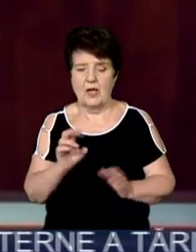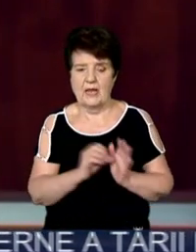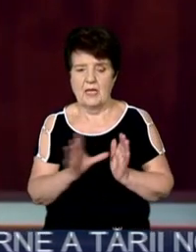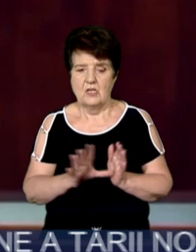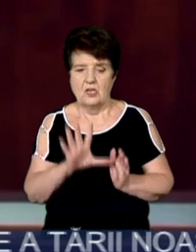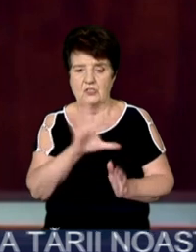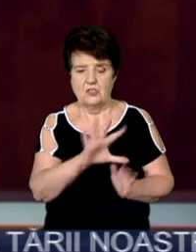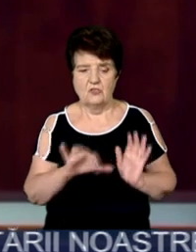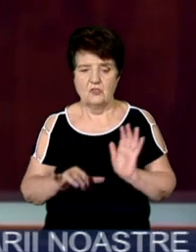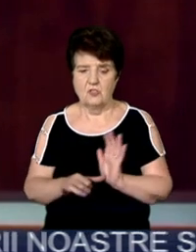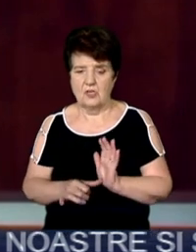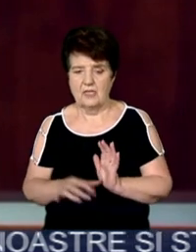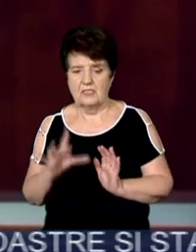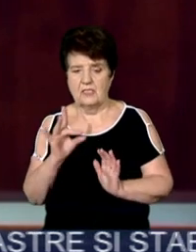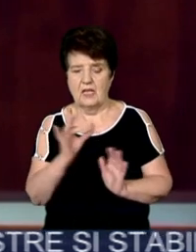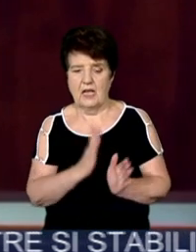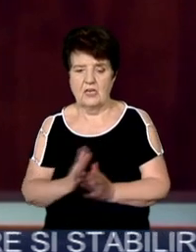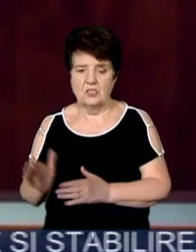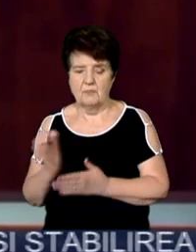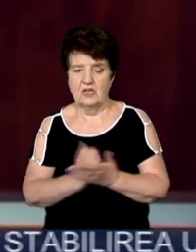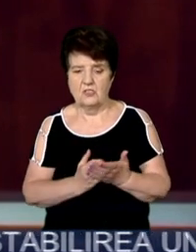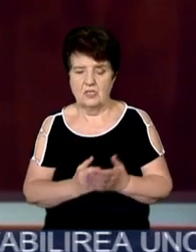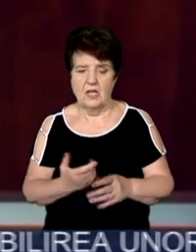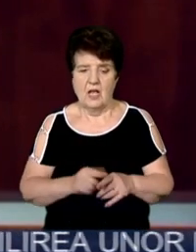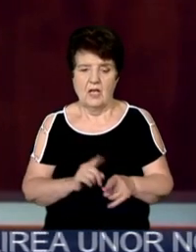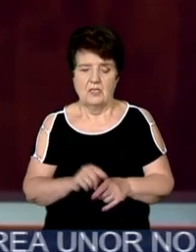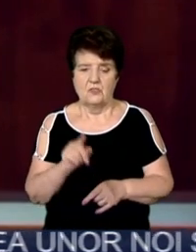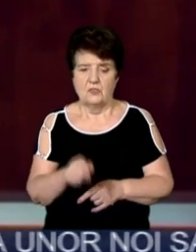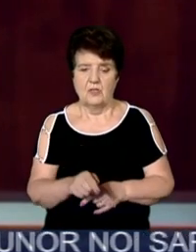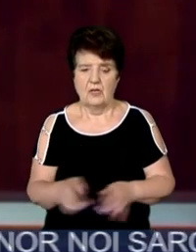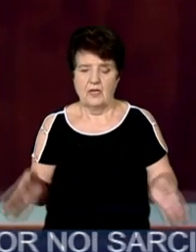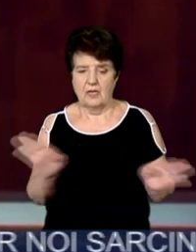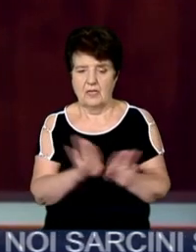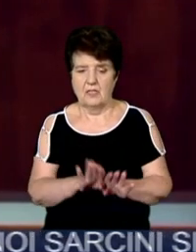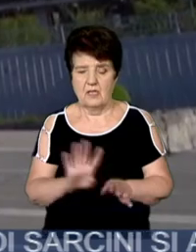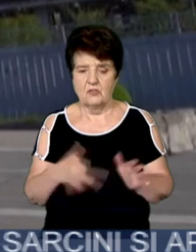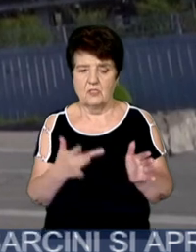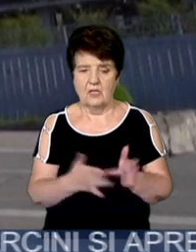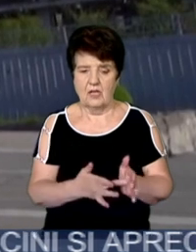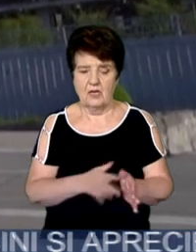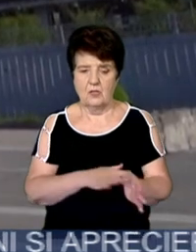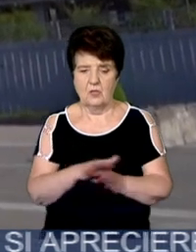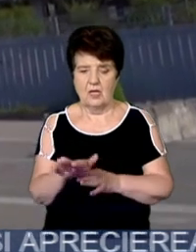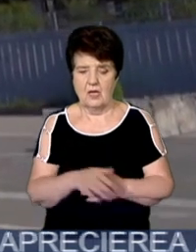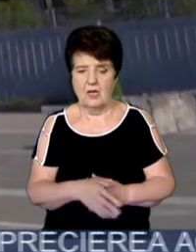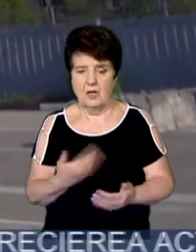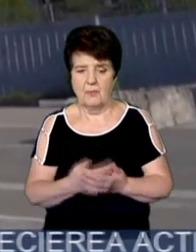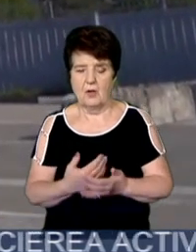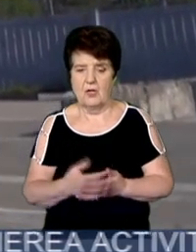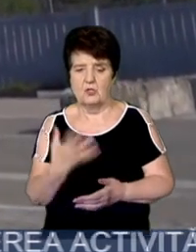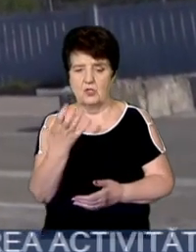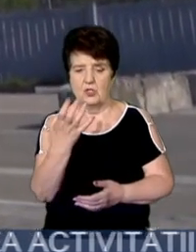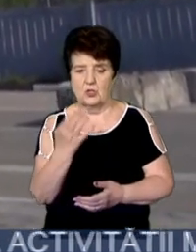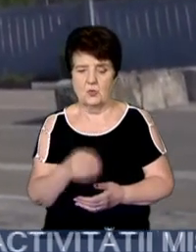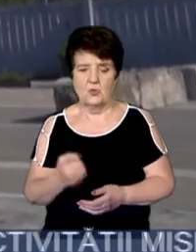5 și 6 în regim de rezervă rece, ceea ce ar duce la închiderea totală a centralei. Aproximativ 500 de